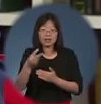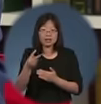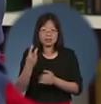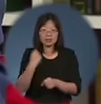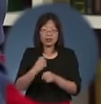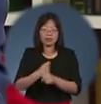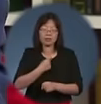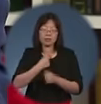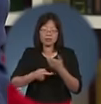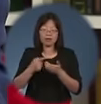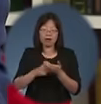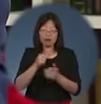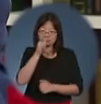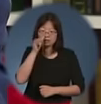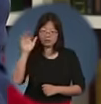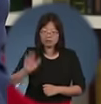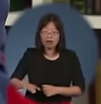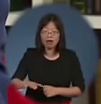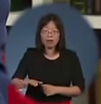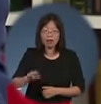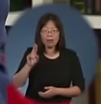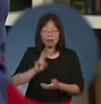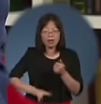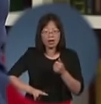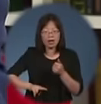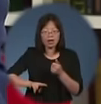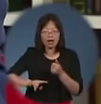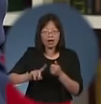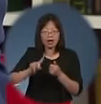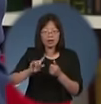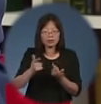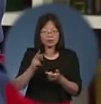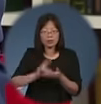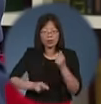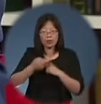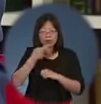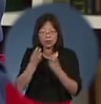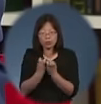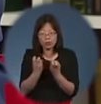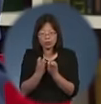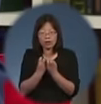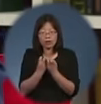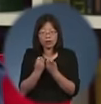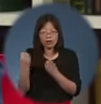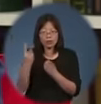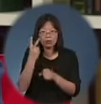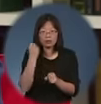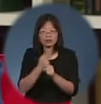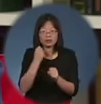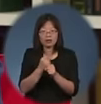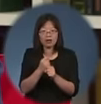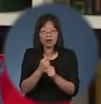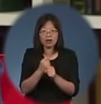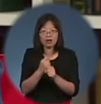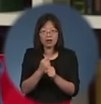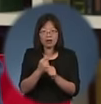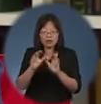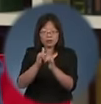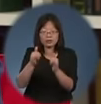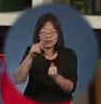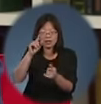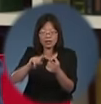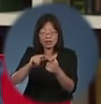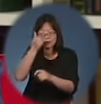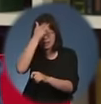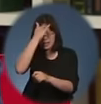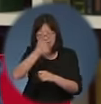싶은 욕구는 있는데 이게 팔릴지 안 팔릴지 또 내도 어 이게 독재에 대한 예의를 지키는 것인지